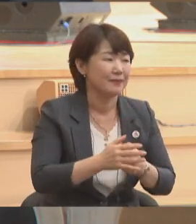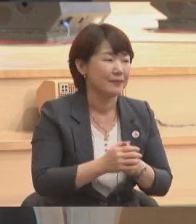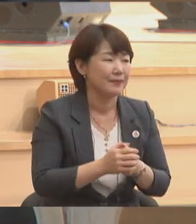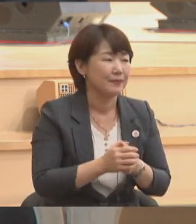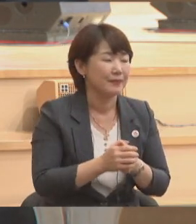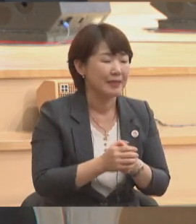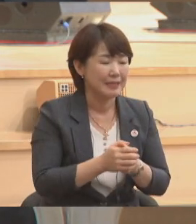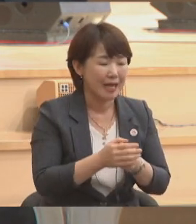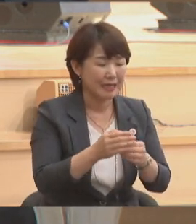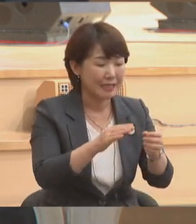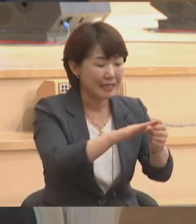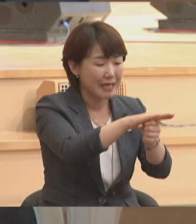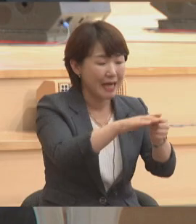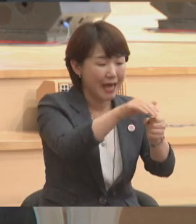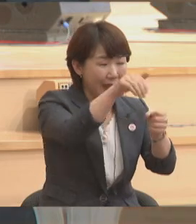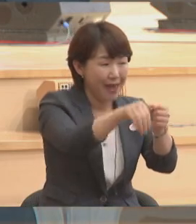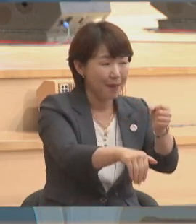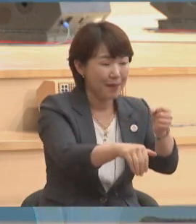에베소가 어떤 곳입니까?